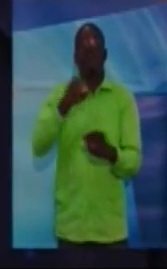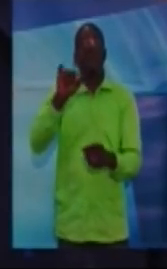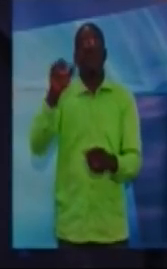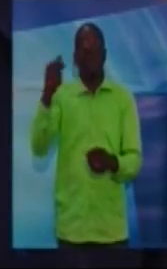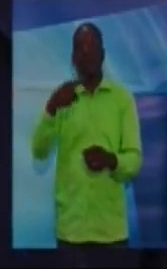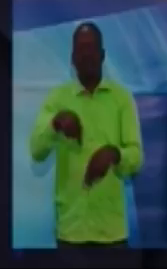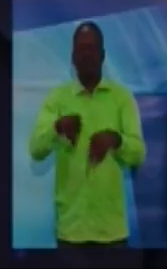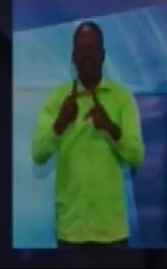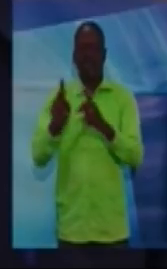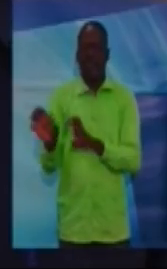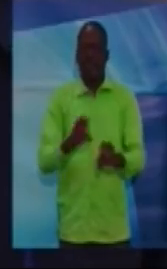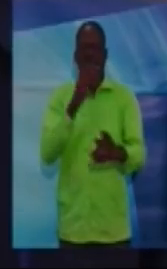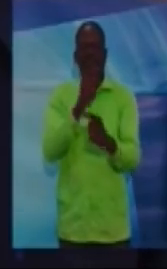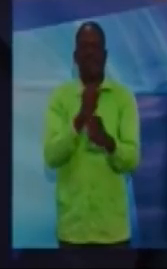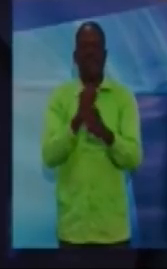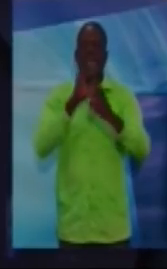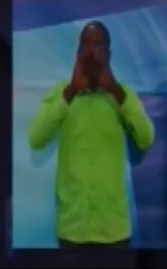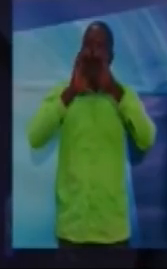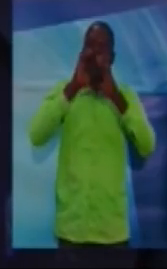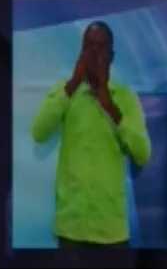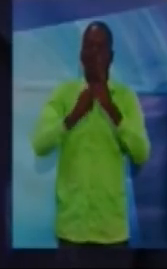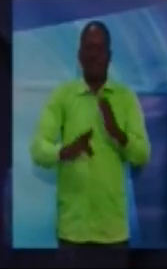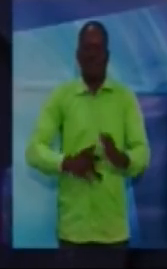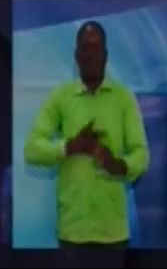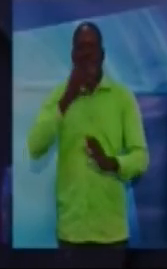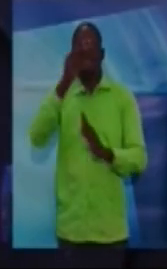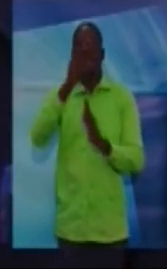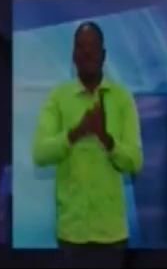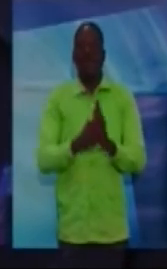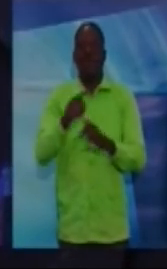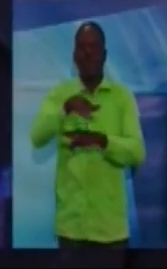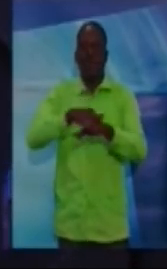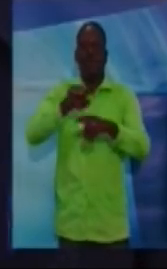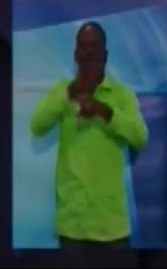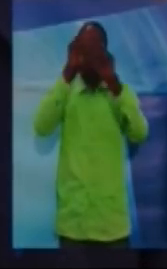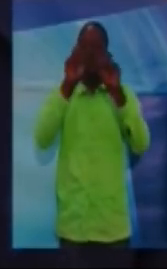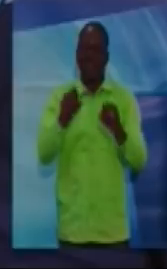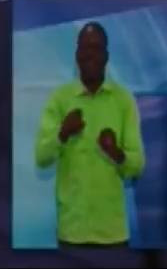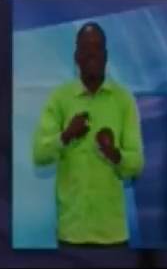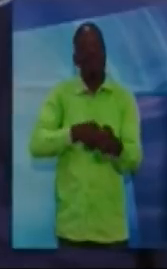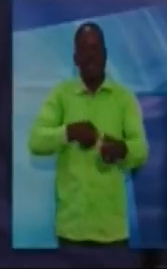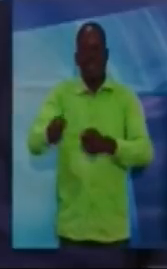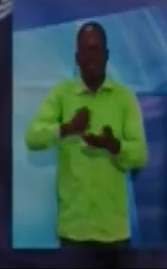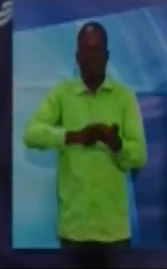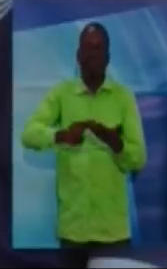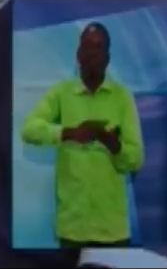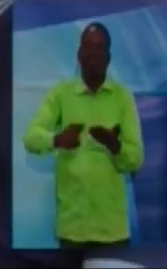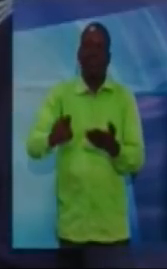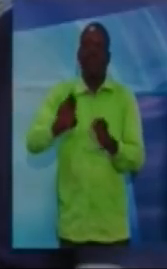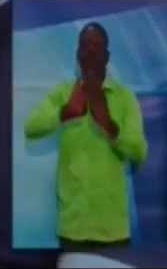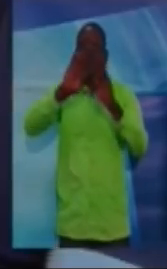cas de faire un travail de communication et de sensibilisation sur la question de la gestion hygiénique des menstrues, de